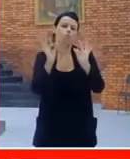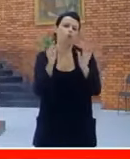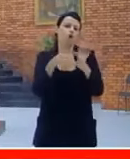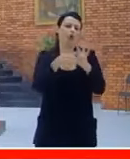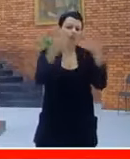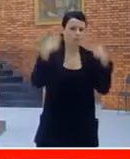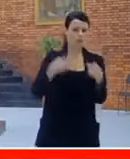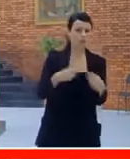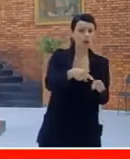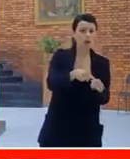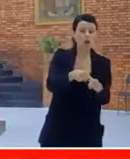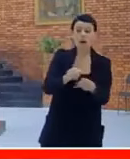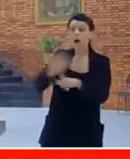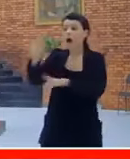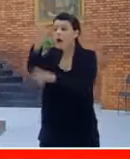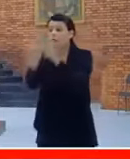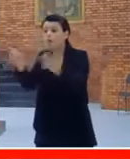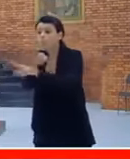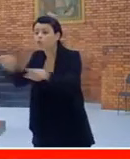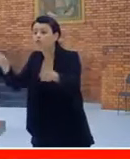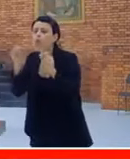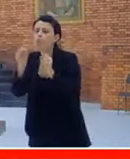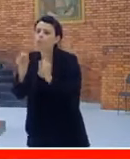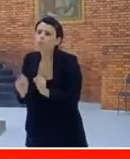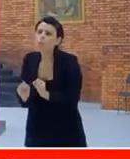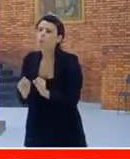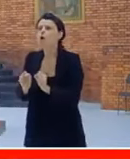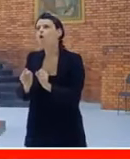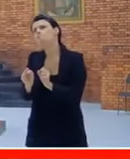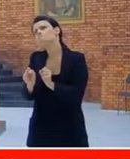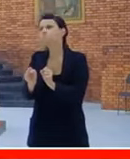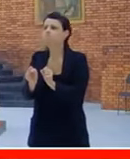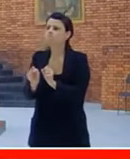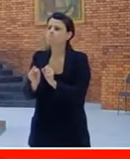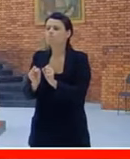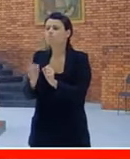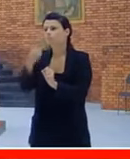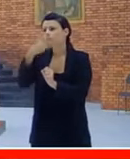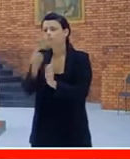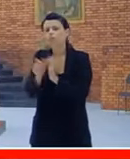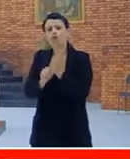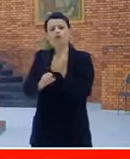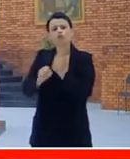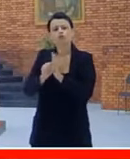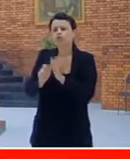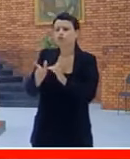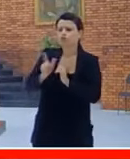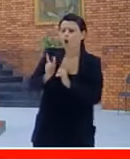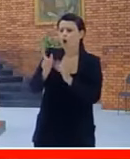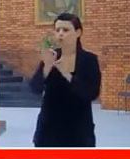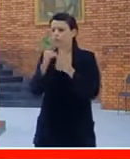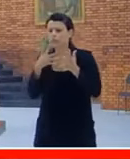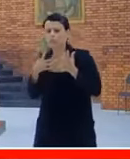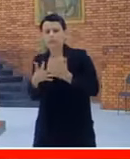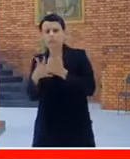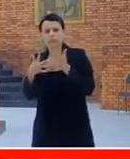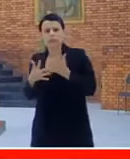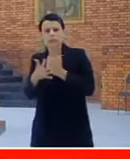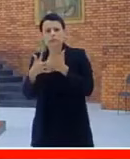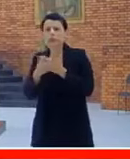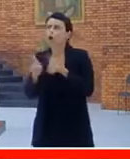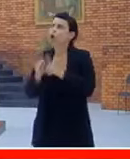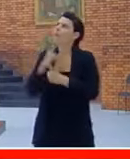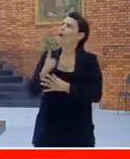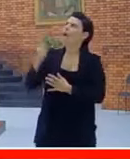per altri potrebbe voler dire riconciliarsi con una storia che lo rende diffidente nei confronti di